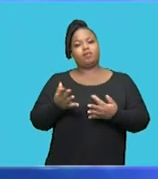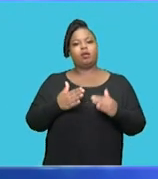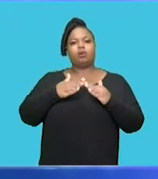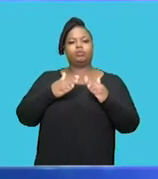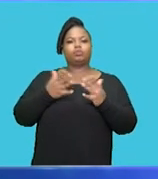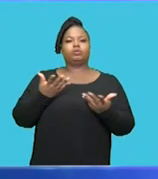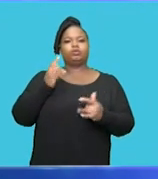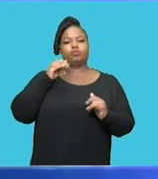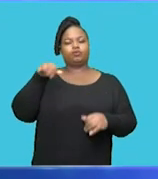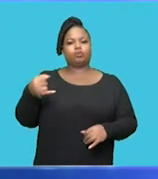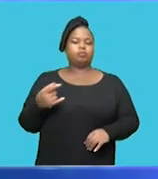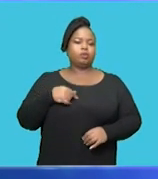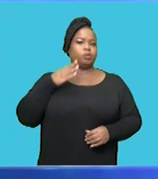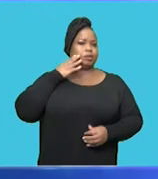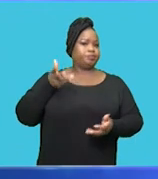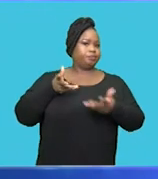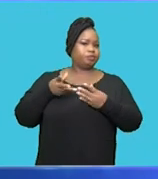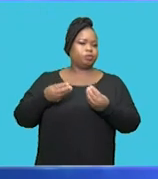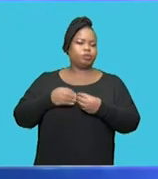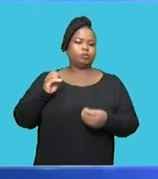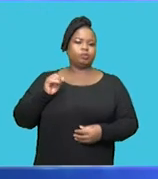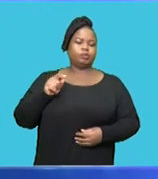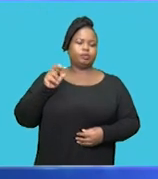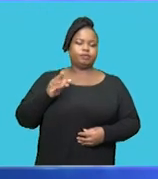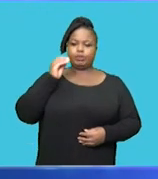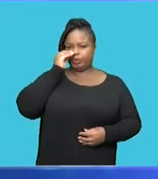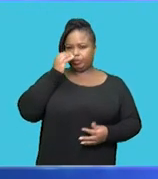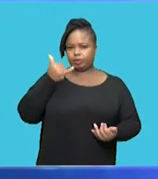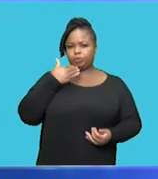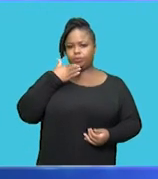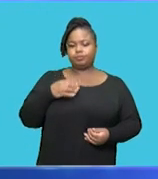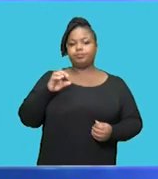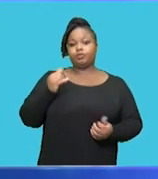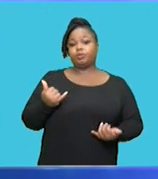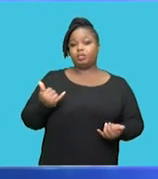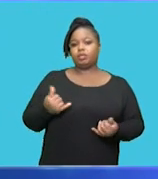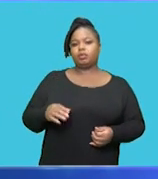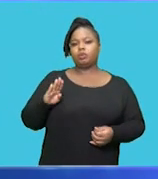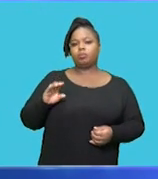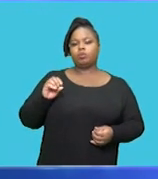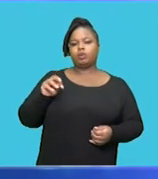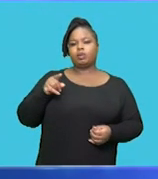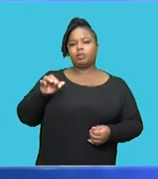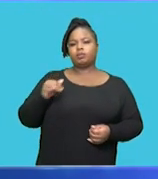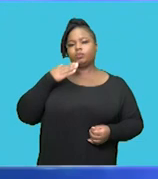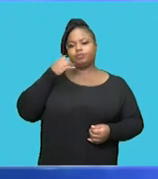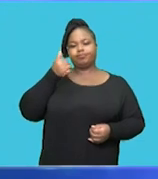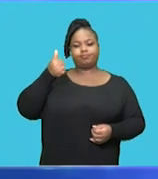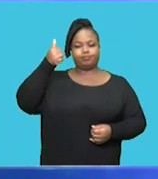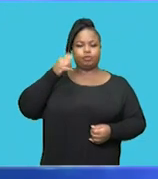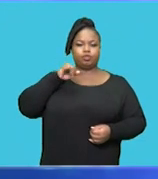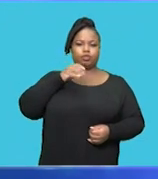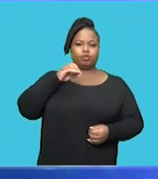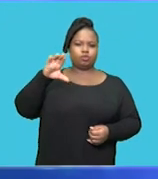E tetakudu anu ndlebe olkete gleyo nekweza lenda baze so weto tv e buchen bana mtlanje Umbongane khatebe oyu nonyela ya kwa